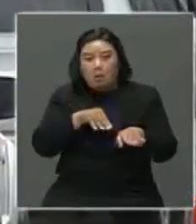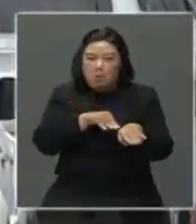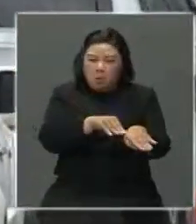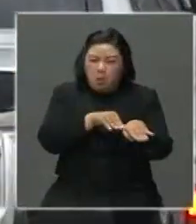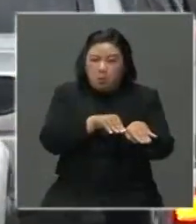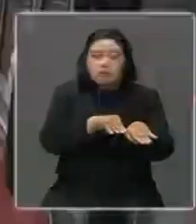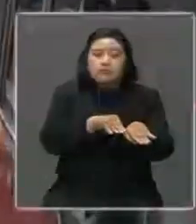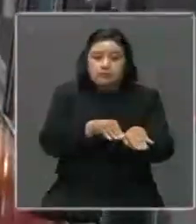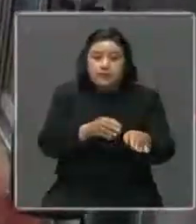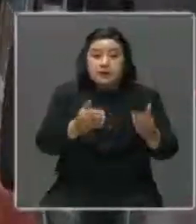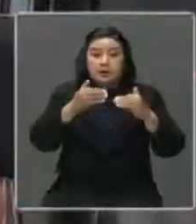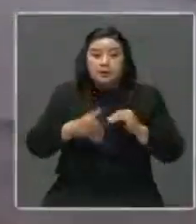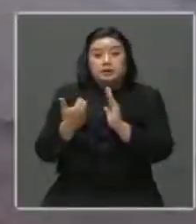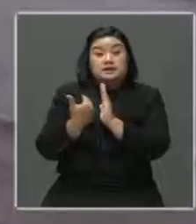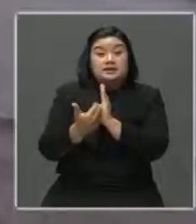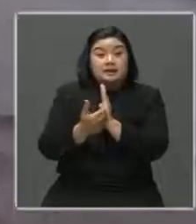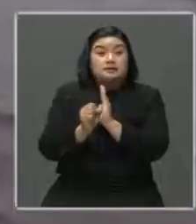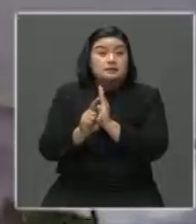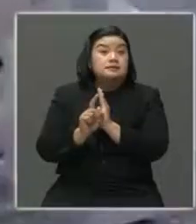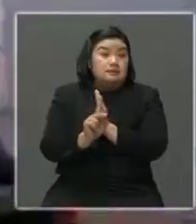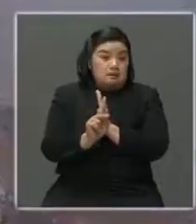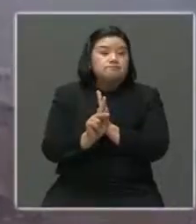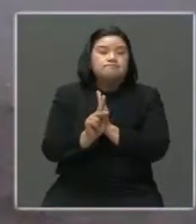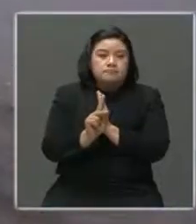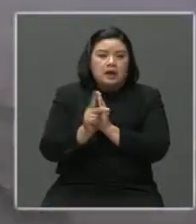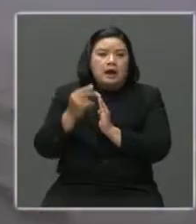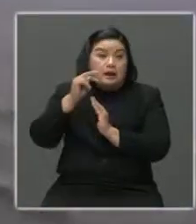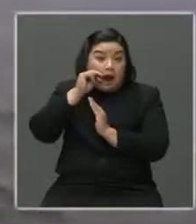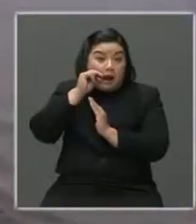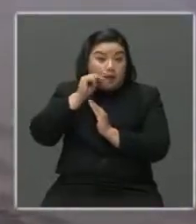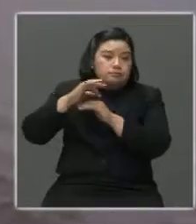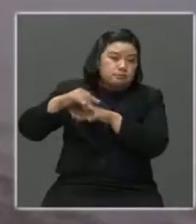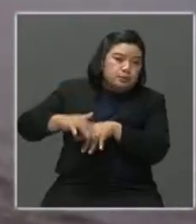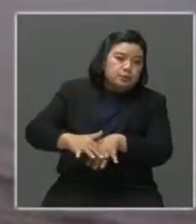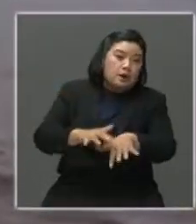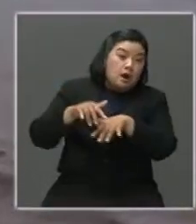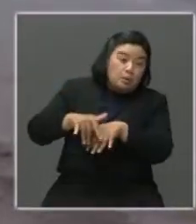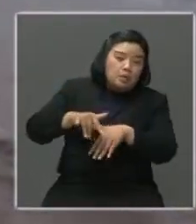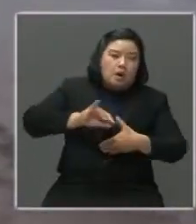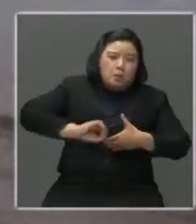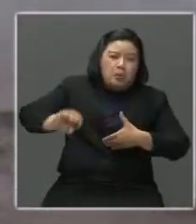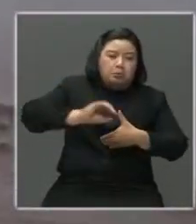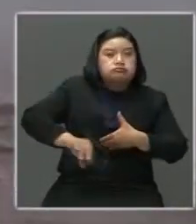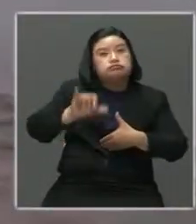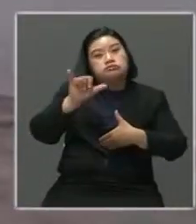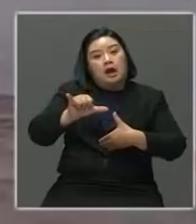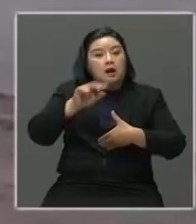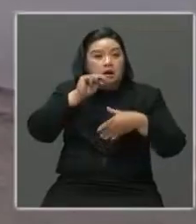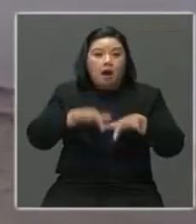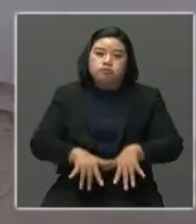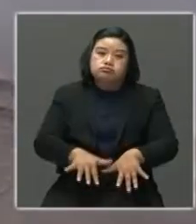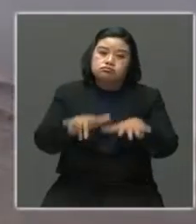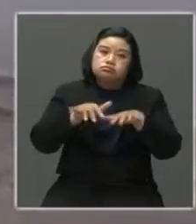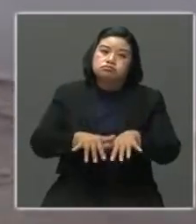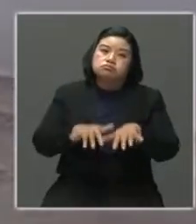ะคะส่วนที่ศรีสะเกษนี่ก็หนักเช่นเดียวกันค่ะหลายพื้นที่ตอนนี้น้ำท่วมขังรอการระบายนะคะนี่ท่วมกันแบบนี้เลยหลาย